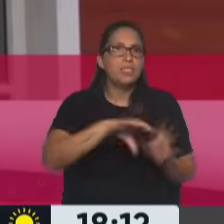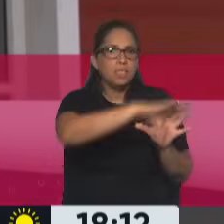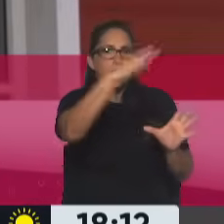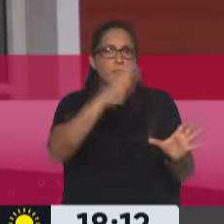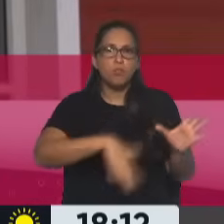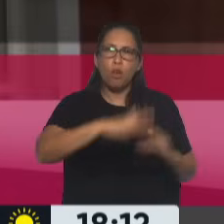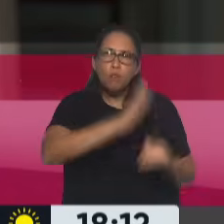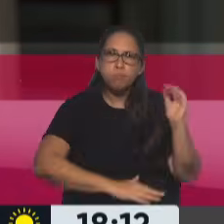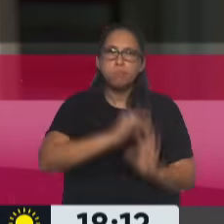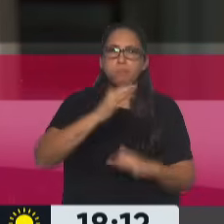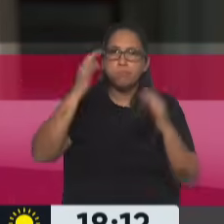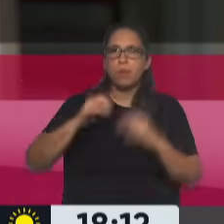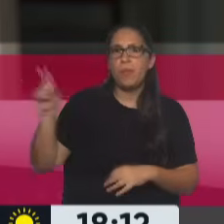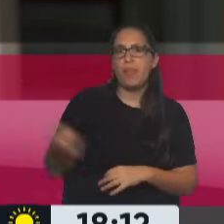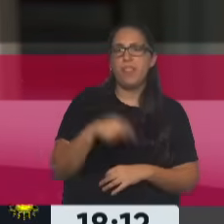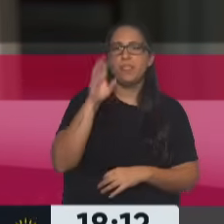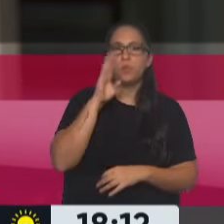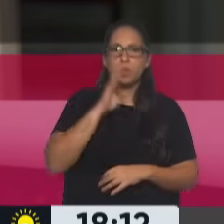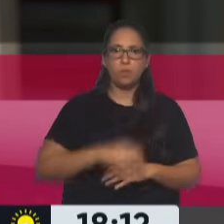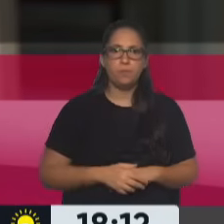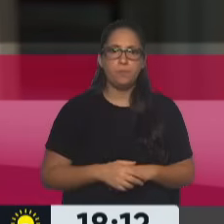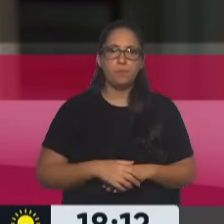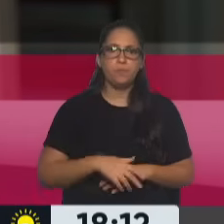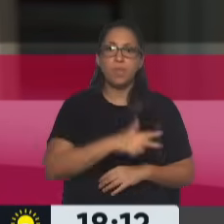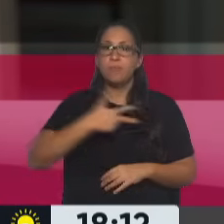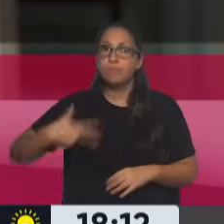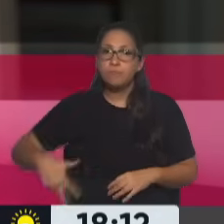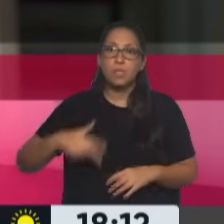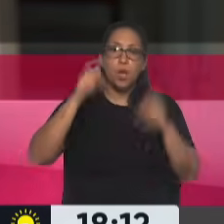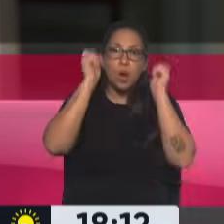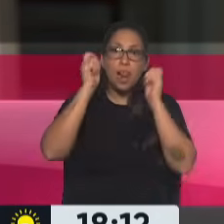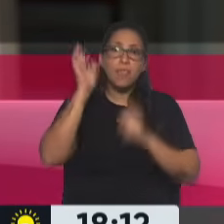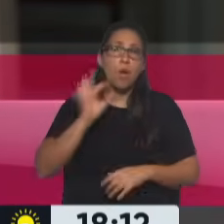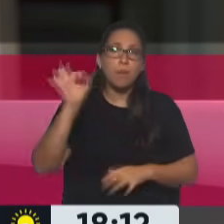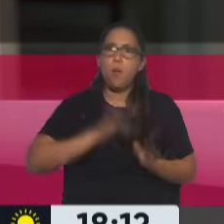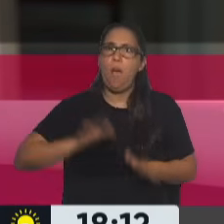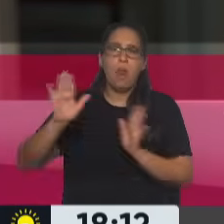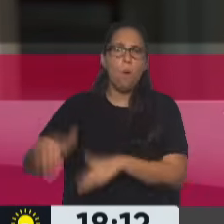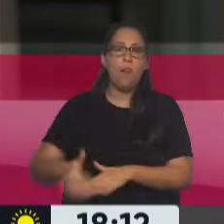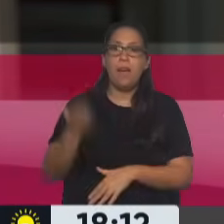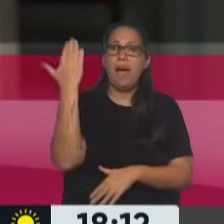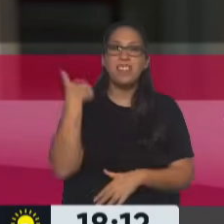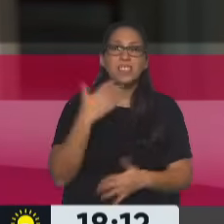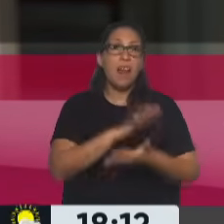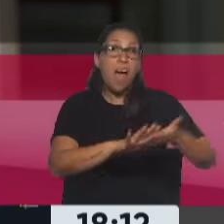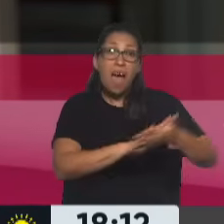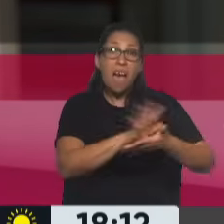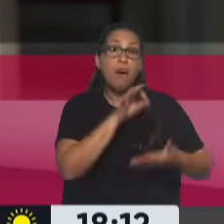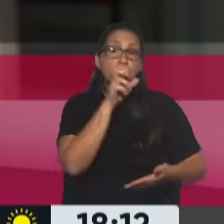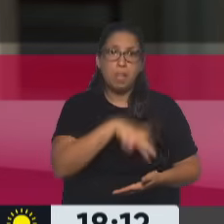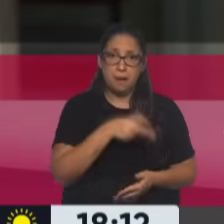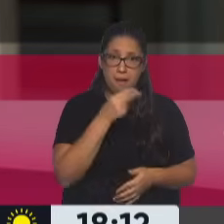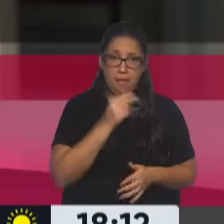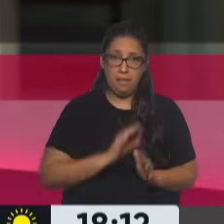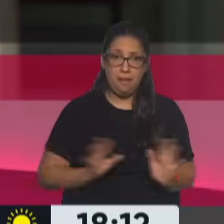States. Den danske og den grønlandske position er den samme, og der har ikke været nogen forhandling med NATO i går